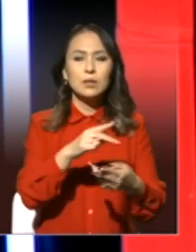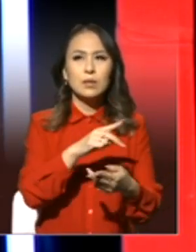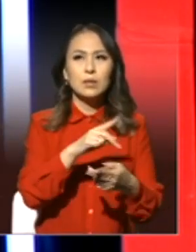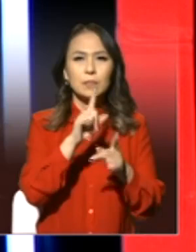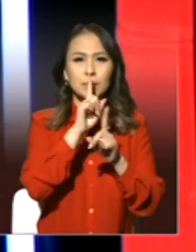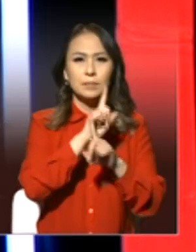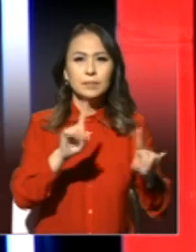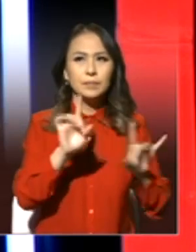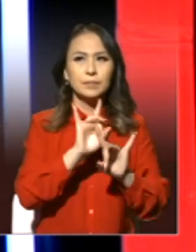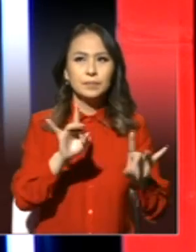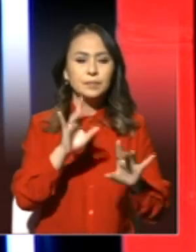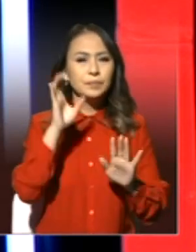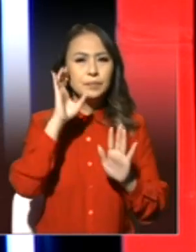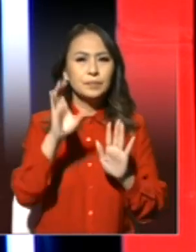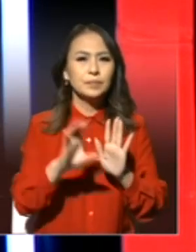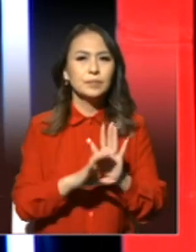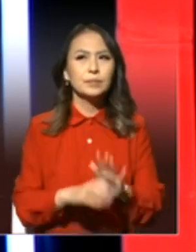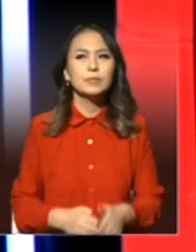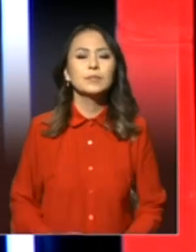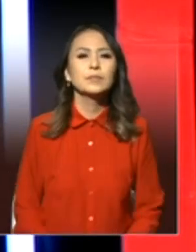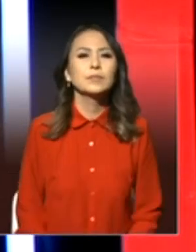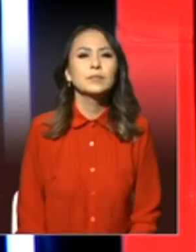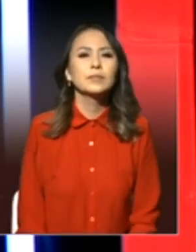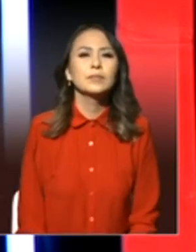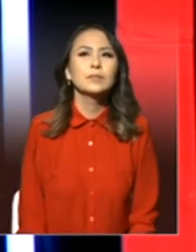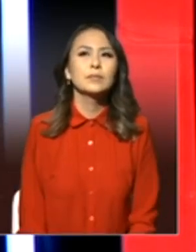айрықша тоқталды. Пікірін тыңдасақ